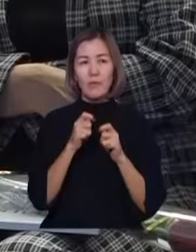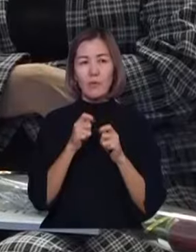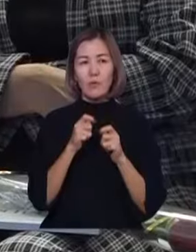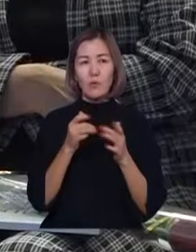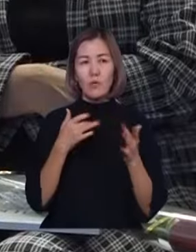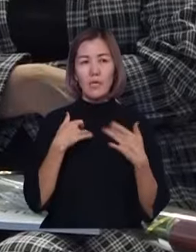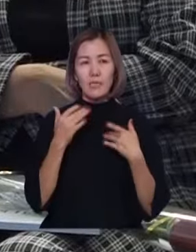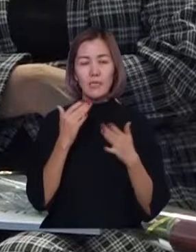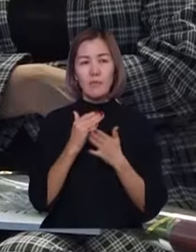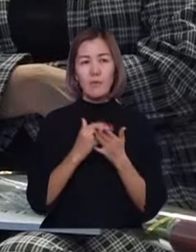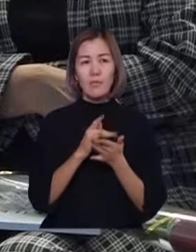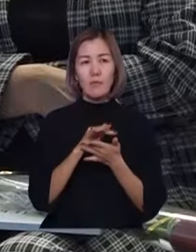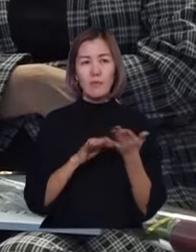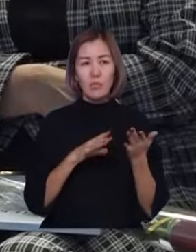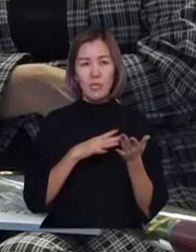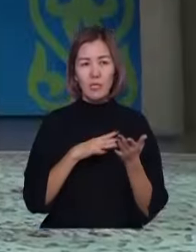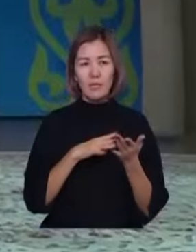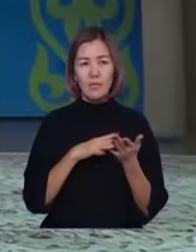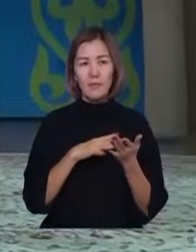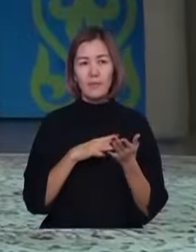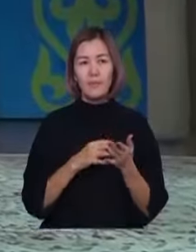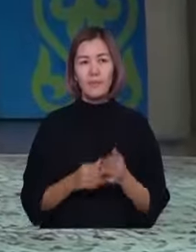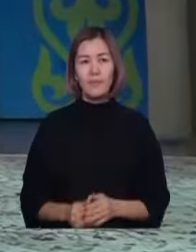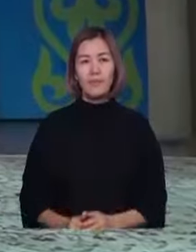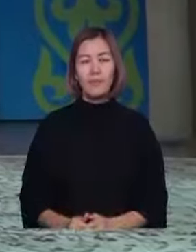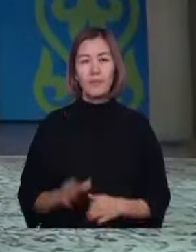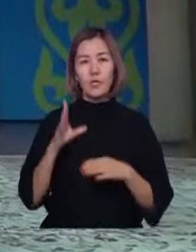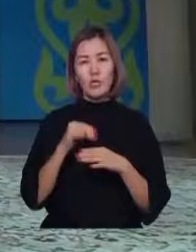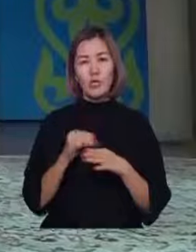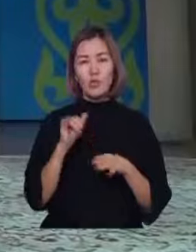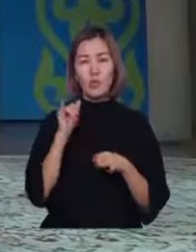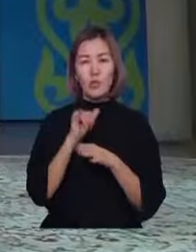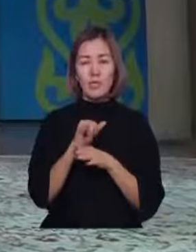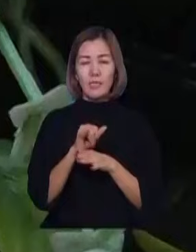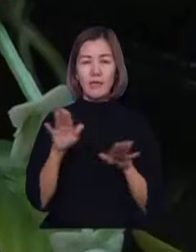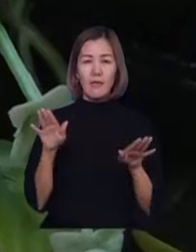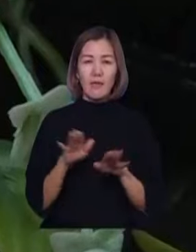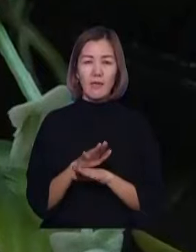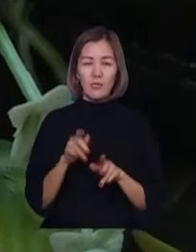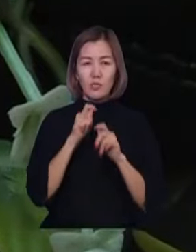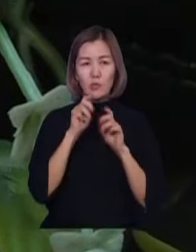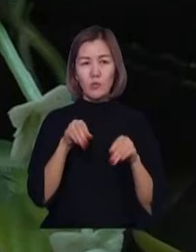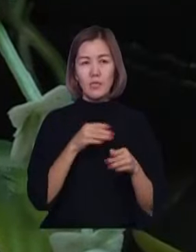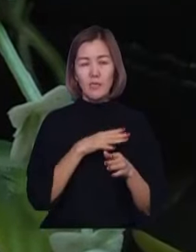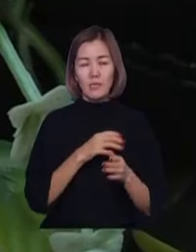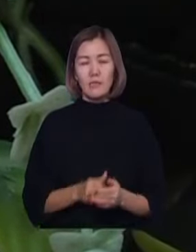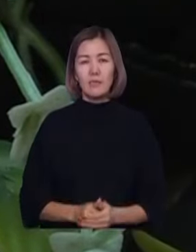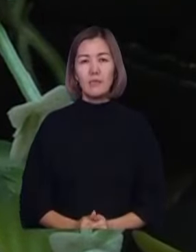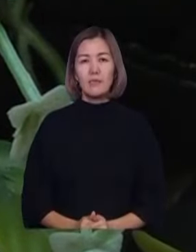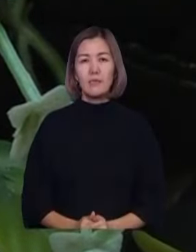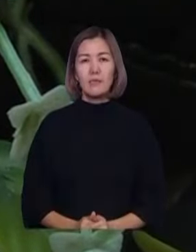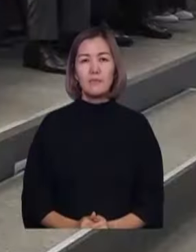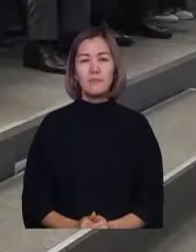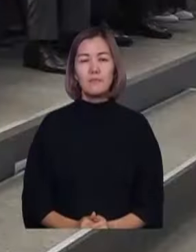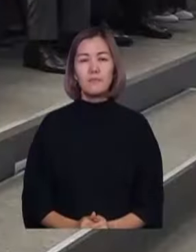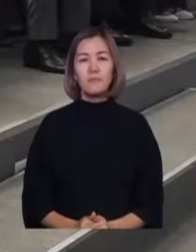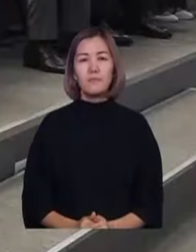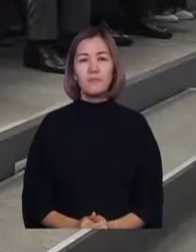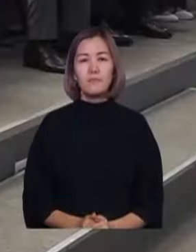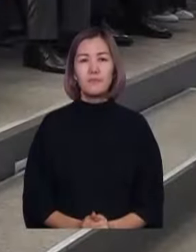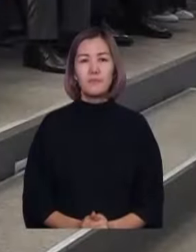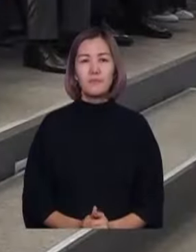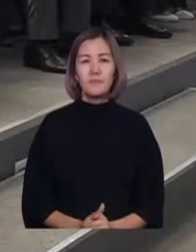концерттік бағдарламамен жалғасты. Жергілікті өнерпаздар кеш қонақтарына ән шашуларын тарту етті. Нұрай Базархан, Жасұлан Шыңгенже,